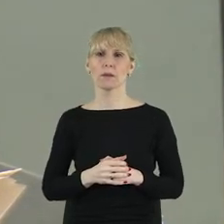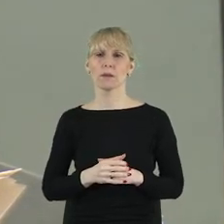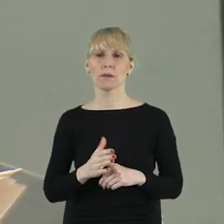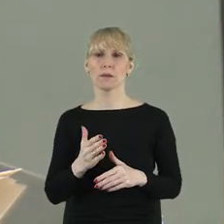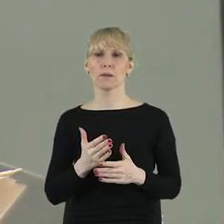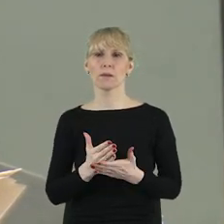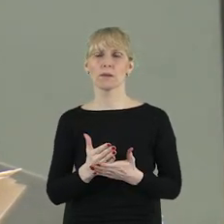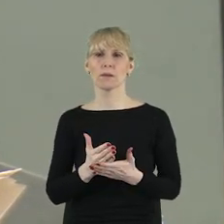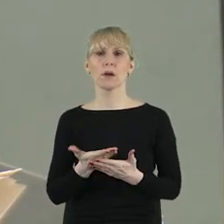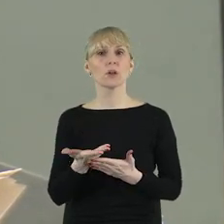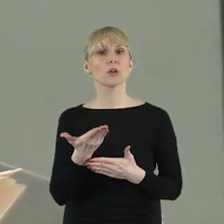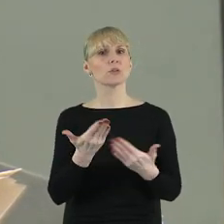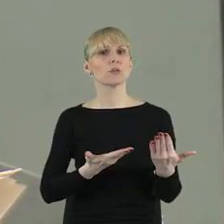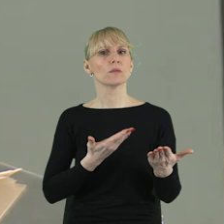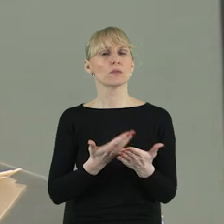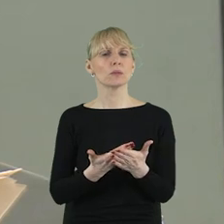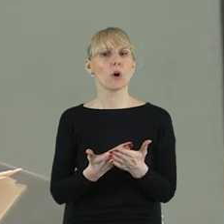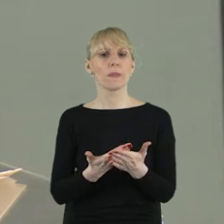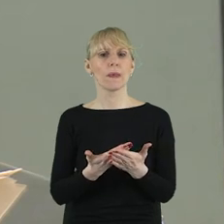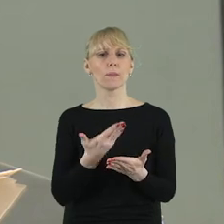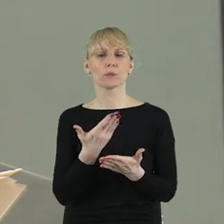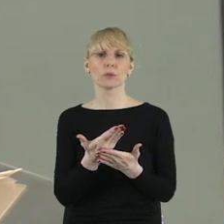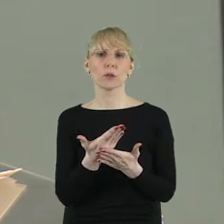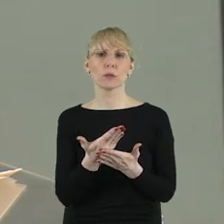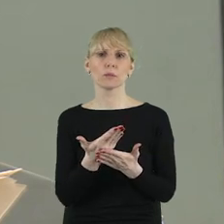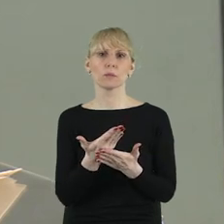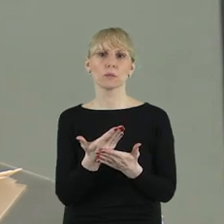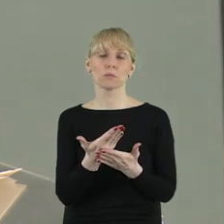w tym zakresie żadnego wyjątku odniesienia